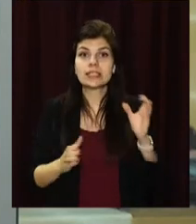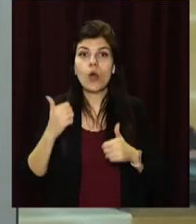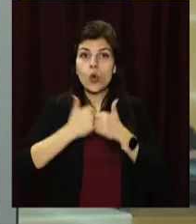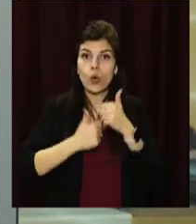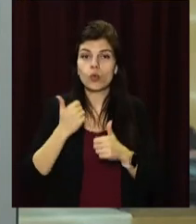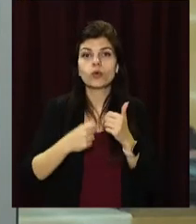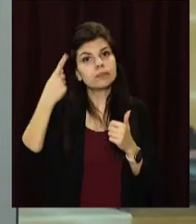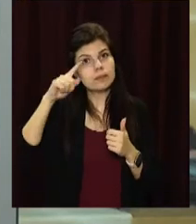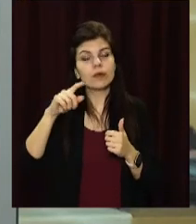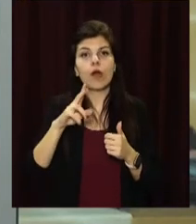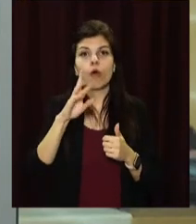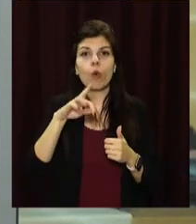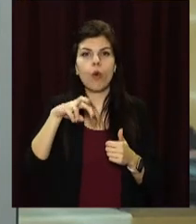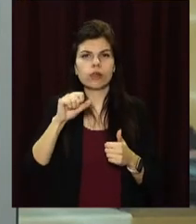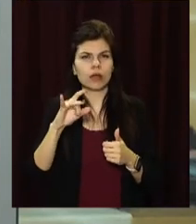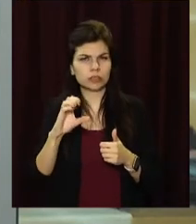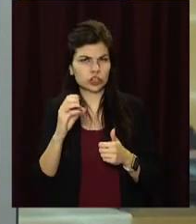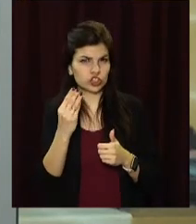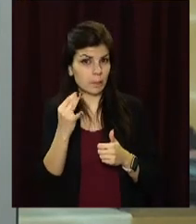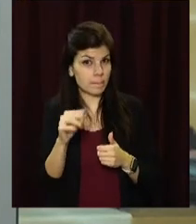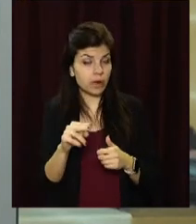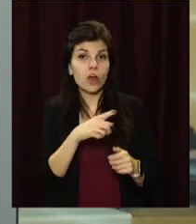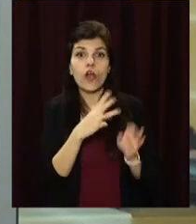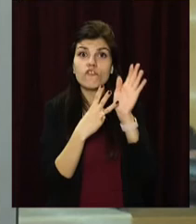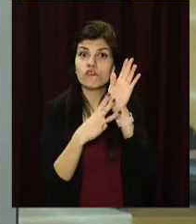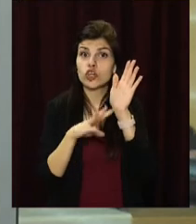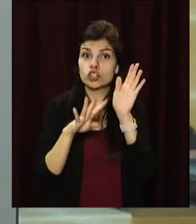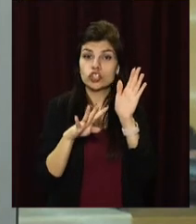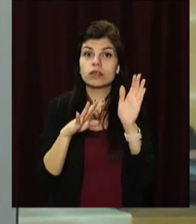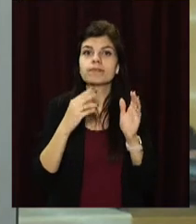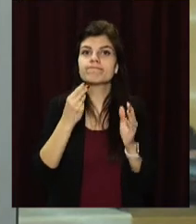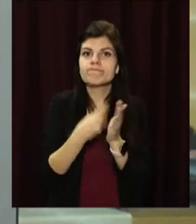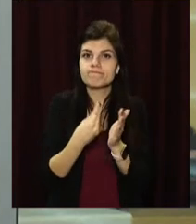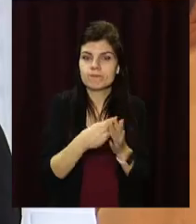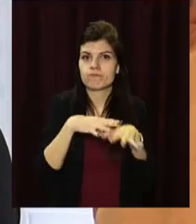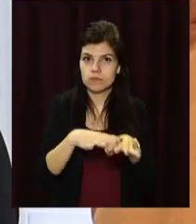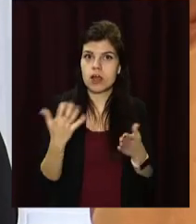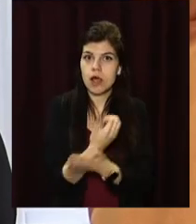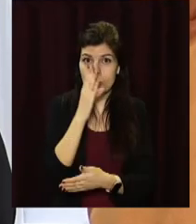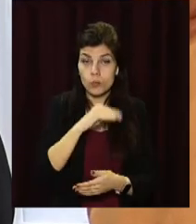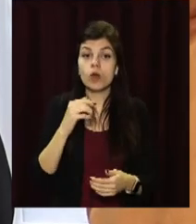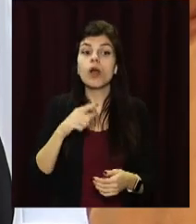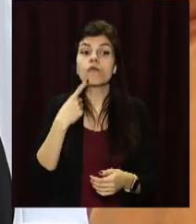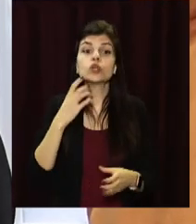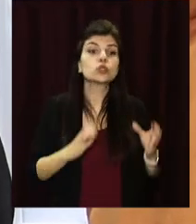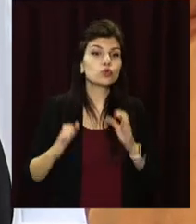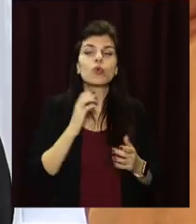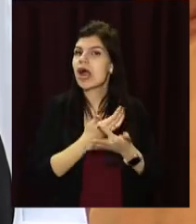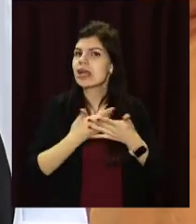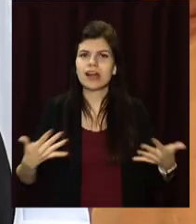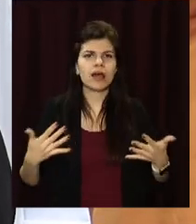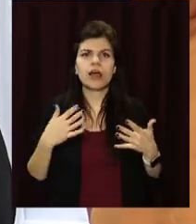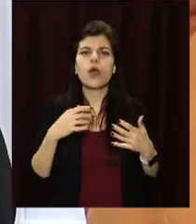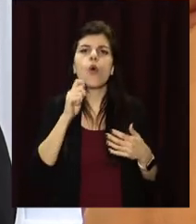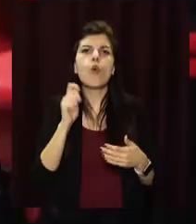конкурс проєкту «Scholarship». Його грошовий фонд – 84 тисячі гривень. Участь у конкурсі можуть взяти студенти будь-якого